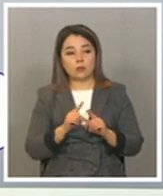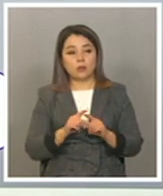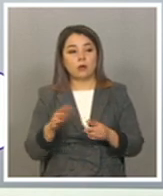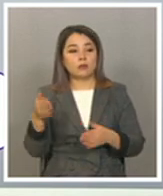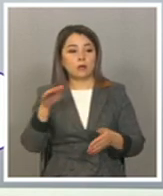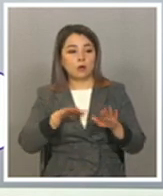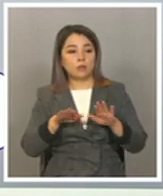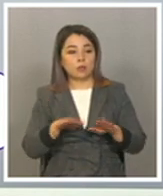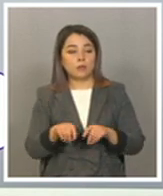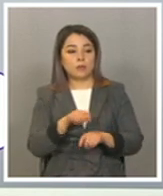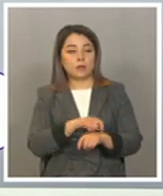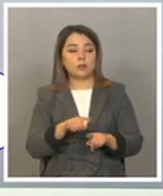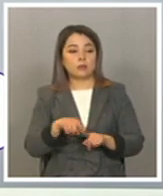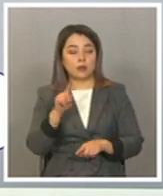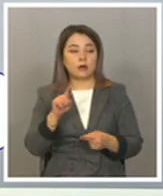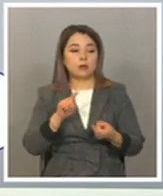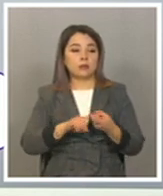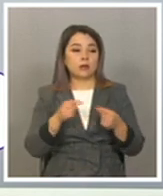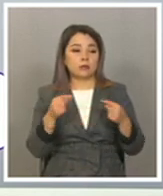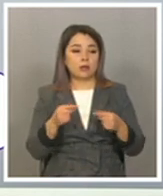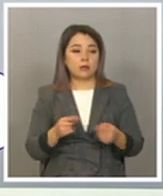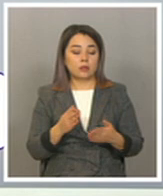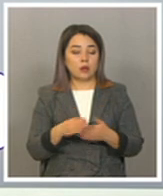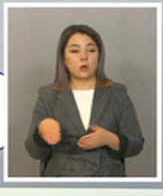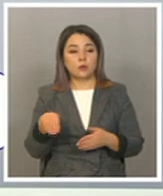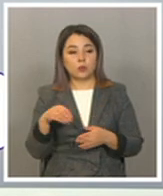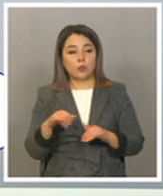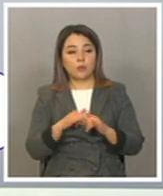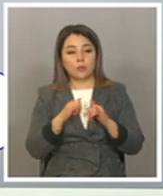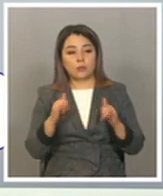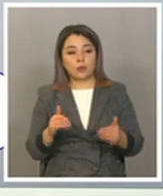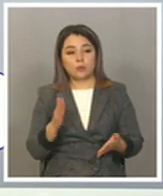аумақтардағы биіктік белдеулерге тән топырақтар алып жатыр.